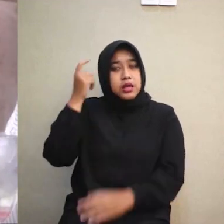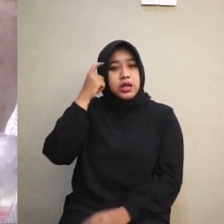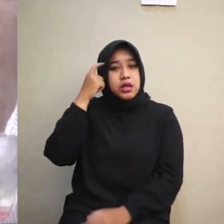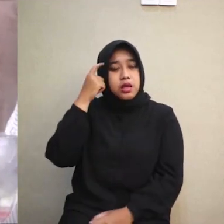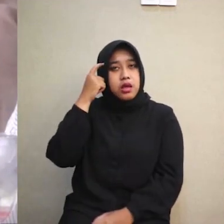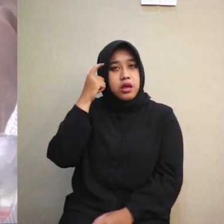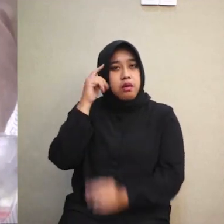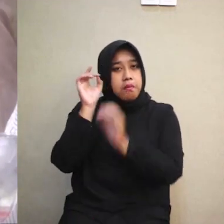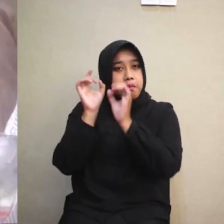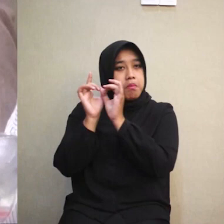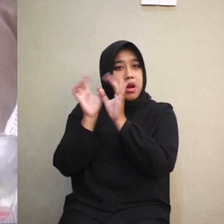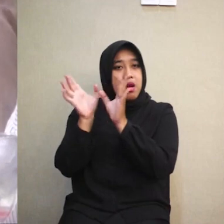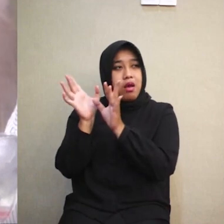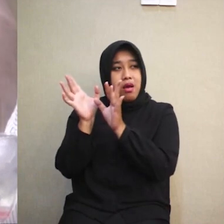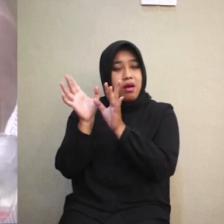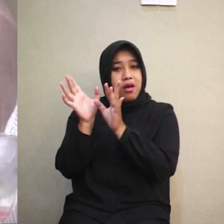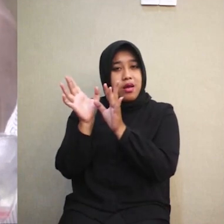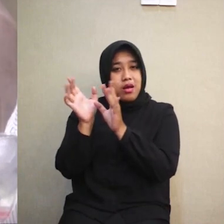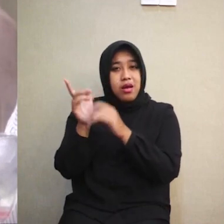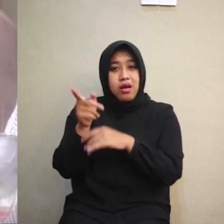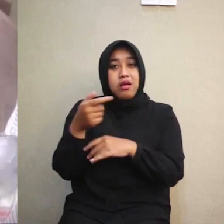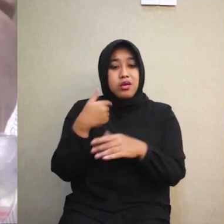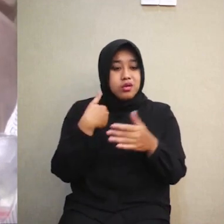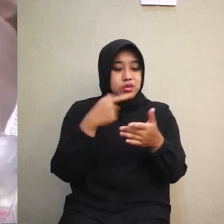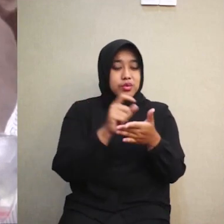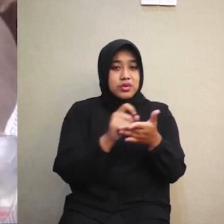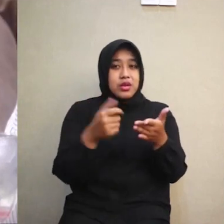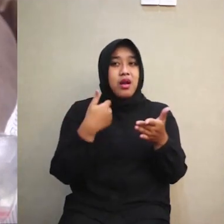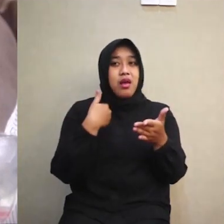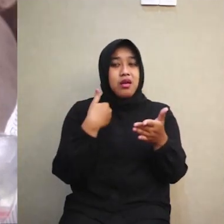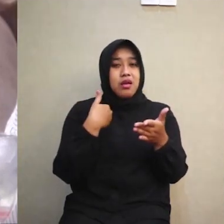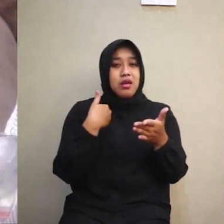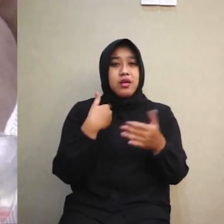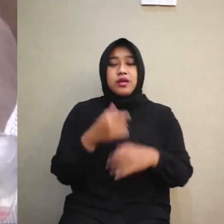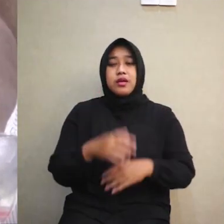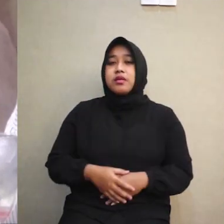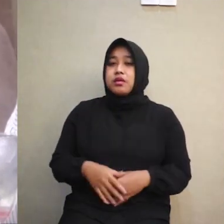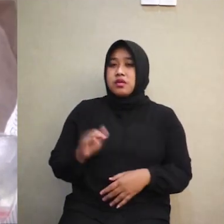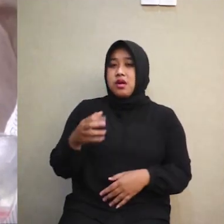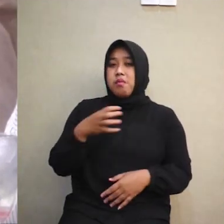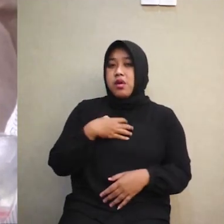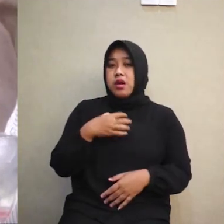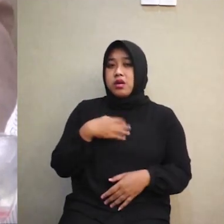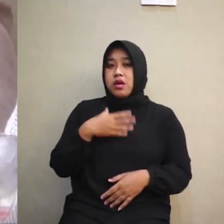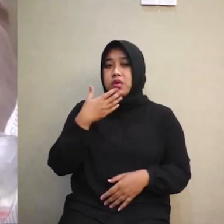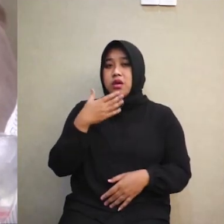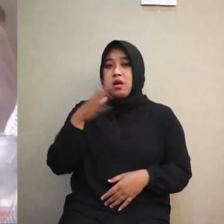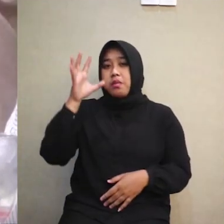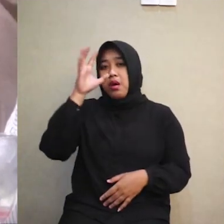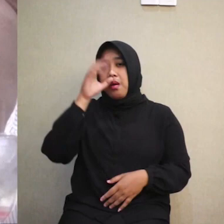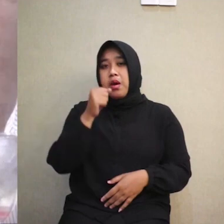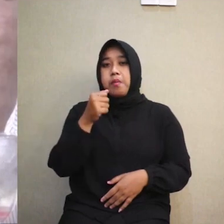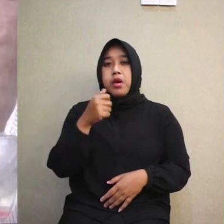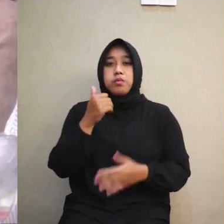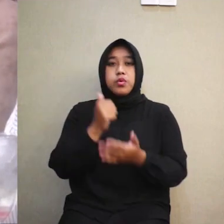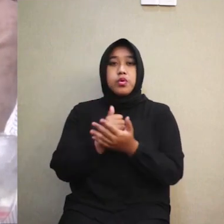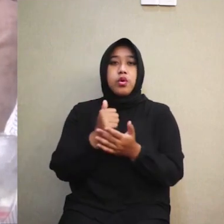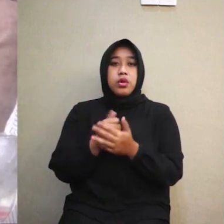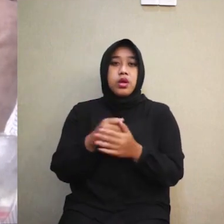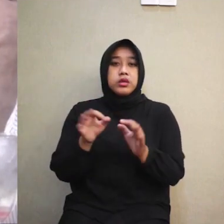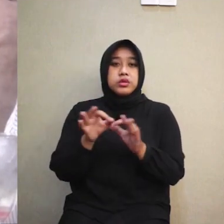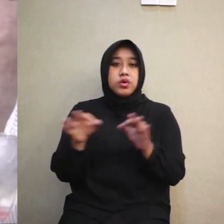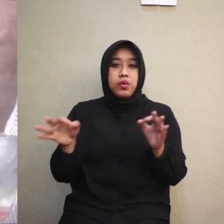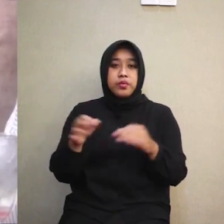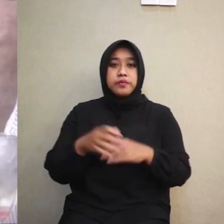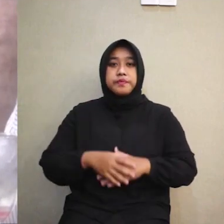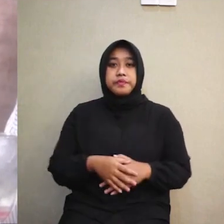kepala kita beda gitu ada tulisannya Nah inilah maknanya kadang-kadang kita pemahamannya memang jauh dari apa yang